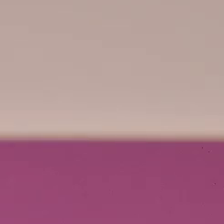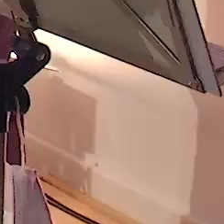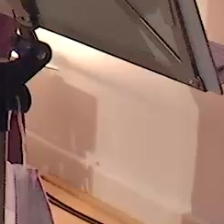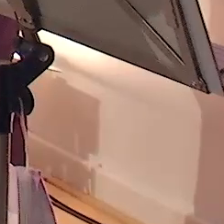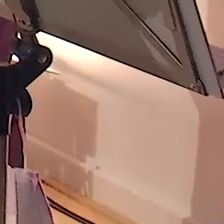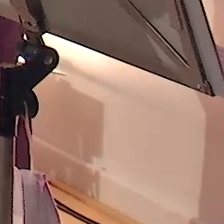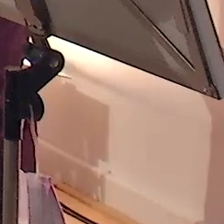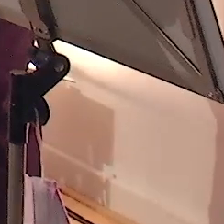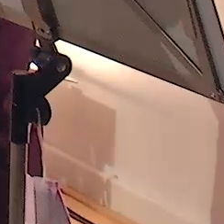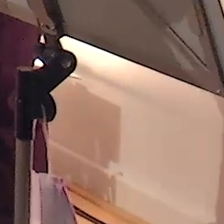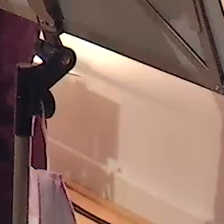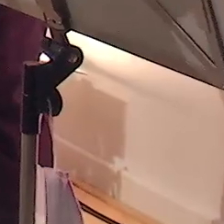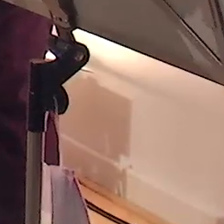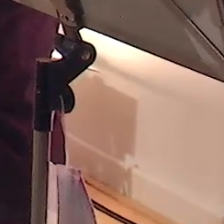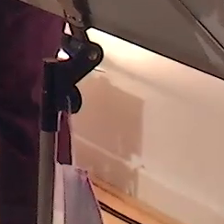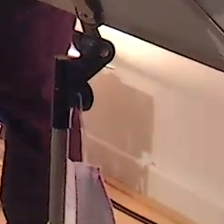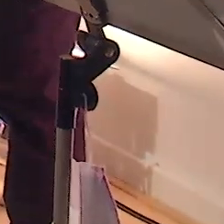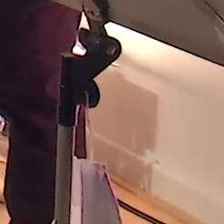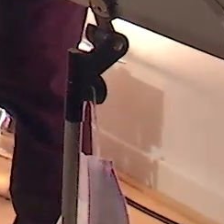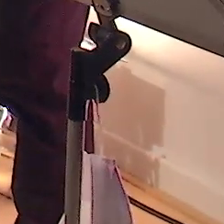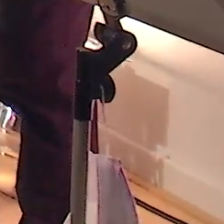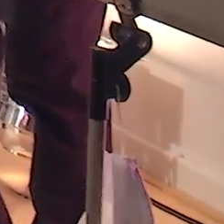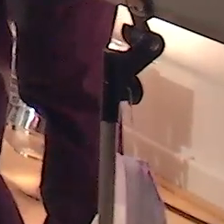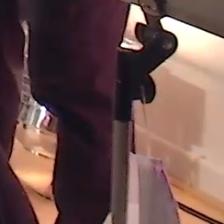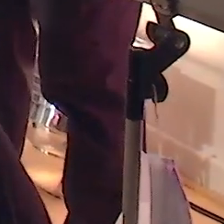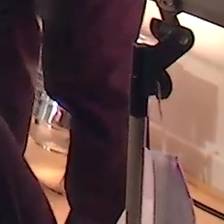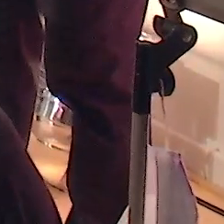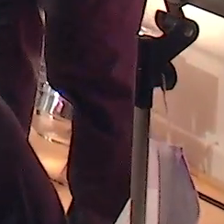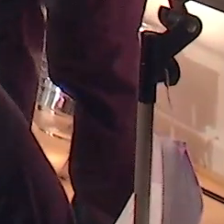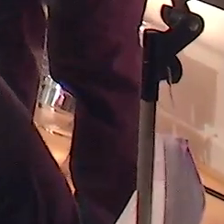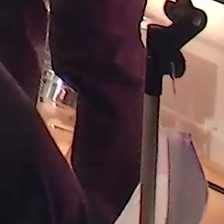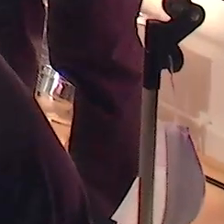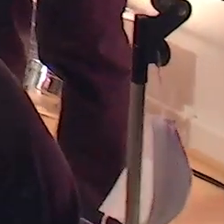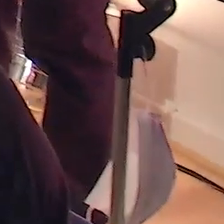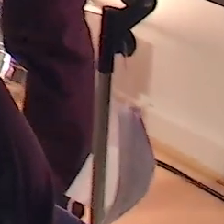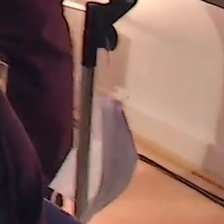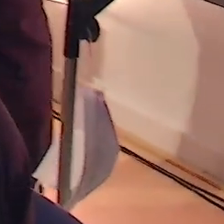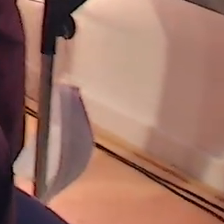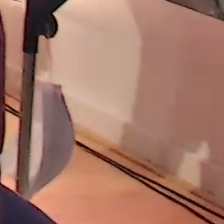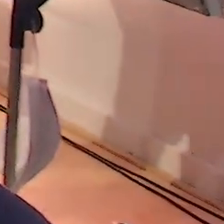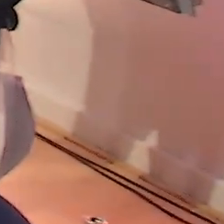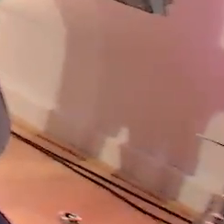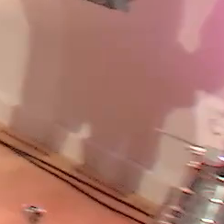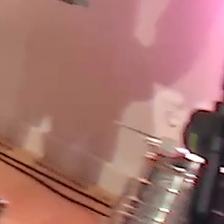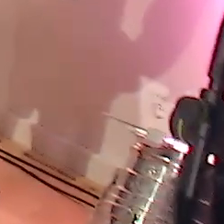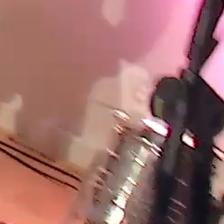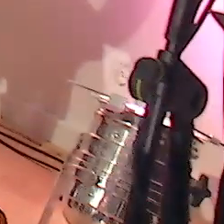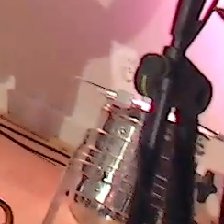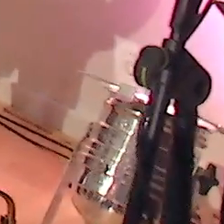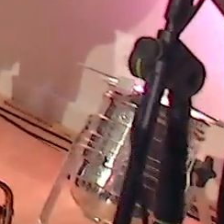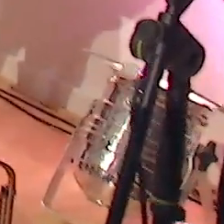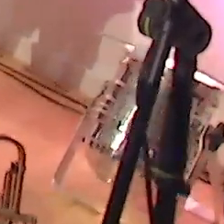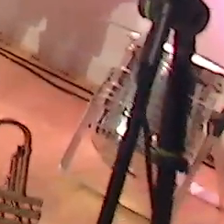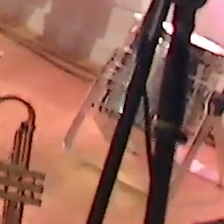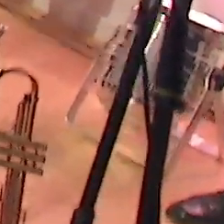dazu. Also es ist ganz entspannt bei uns, diese Stücke zu lernen. Das Zweite ist, da kann ich jetzt dieses Mal nicht